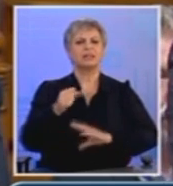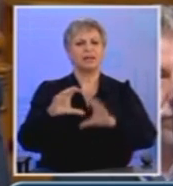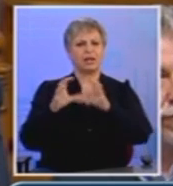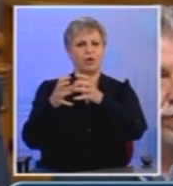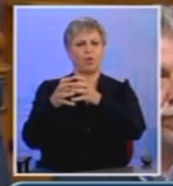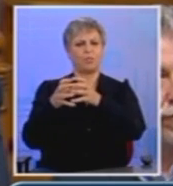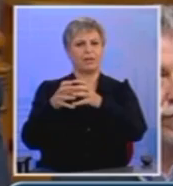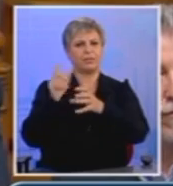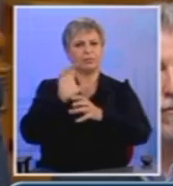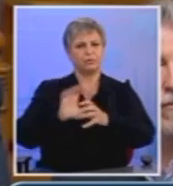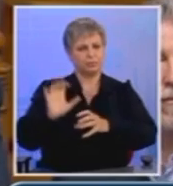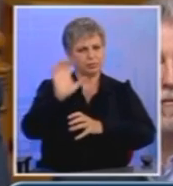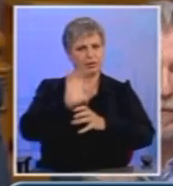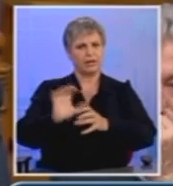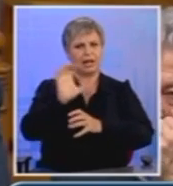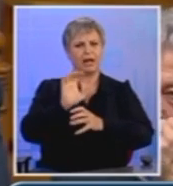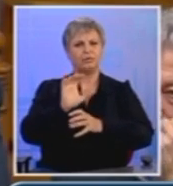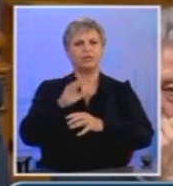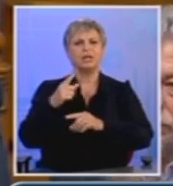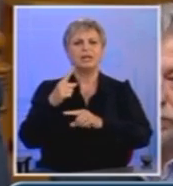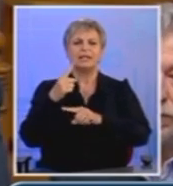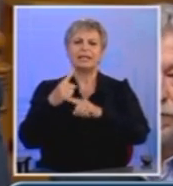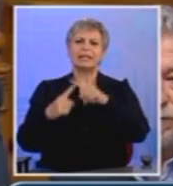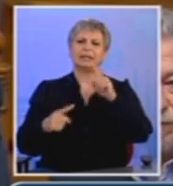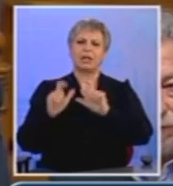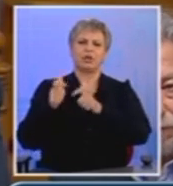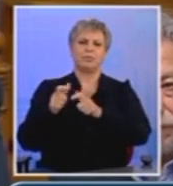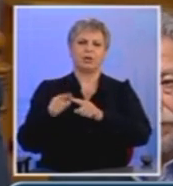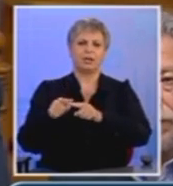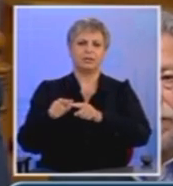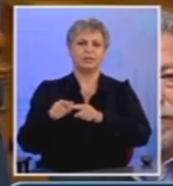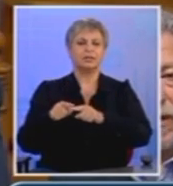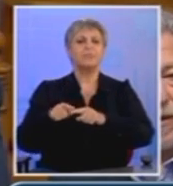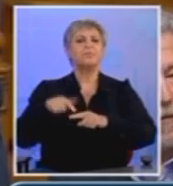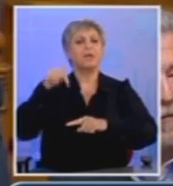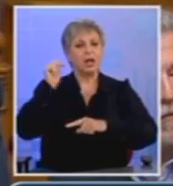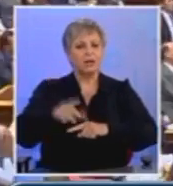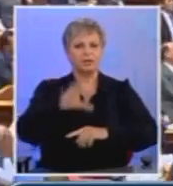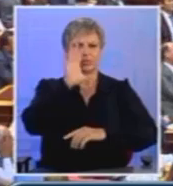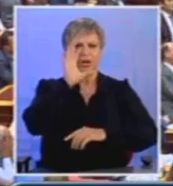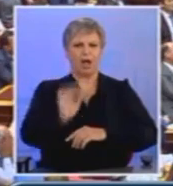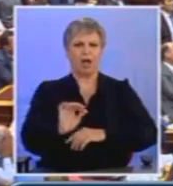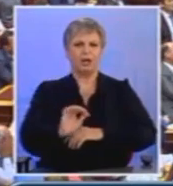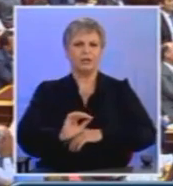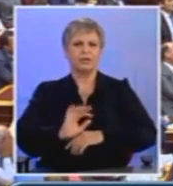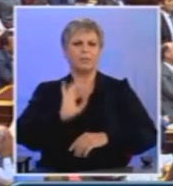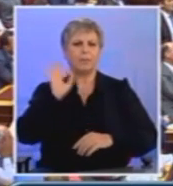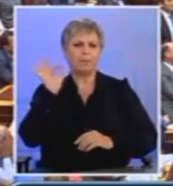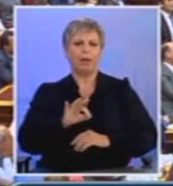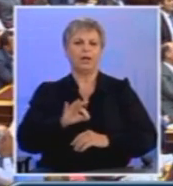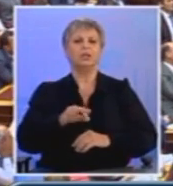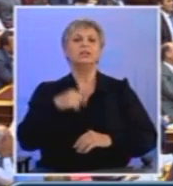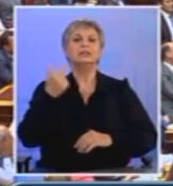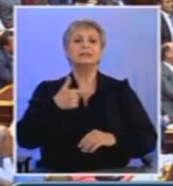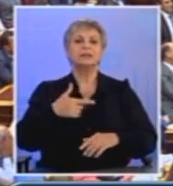ευρωπαϊκής χριστιανοδημοκρατίας ήταν αυτή που κατακεραύνωσε το δίκαιο του ελληνικού λαού